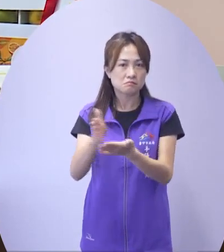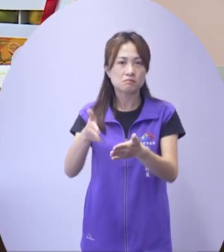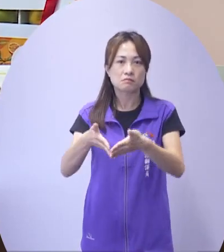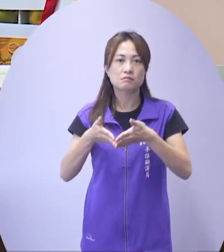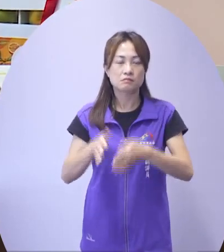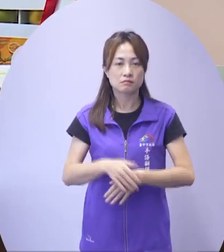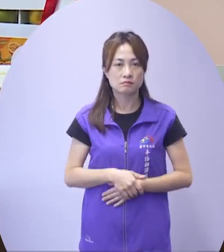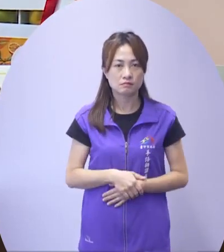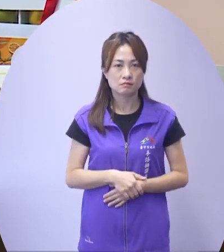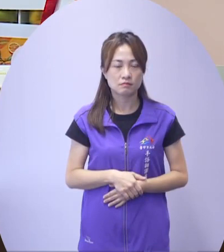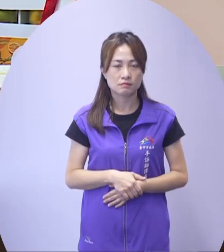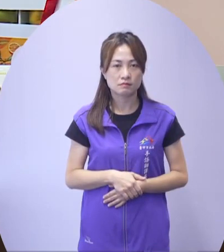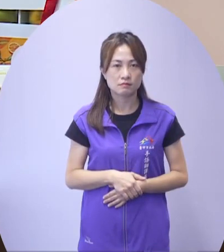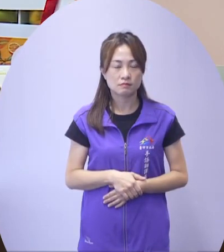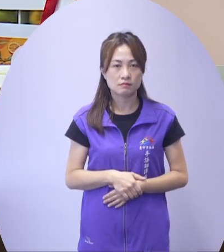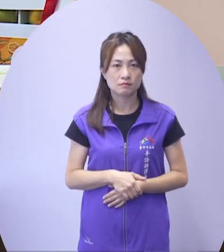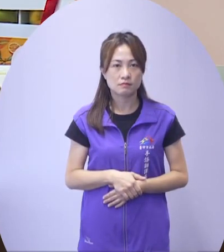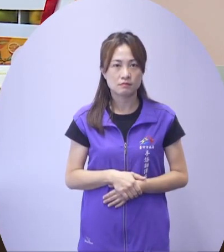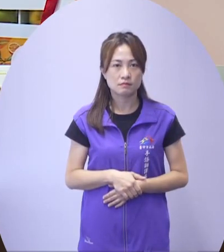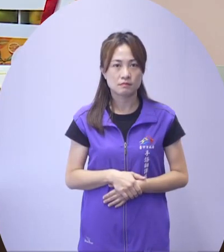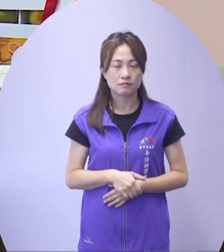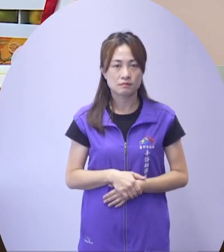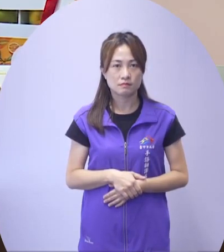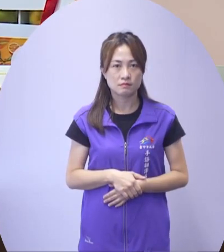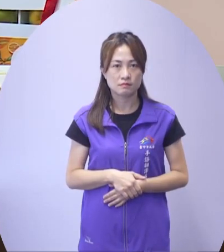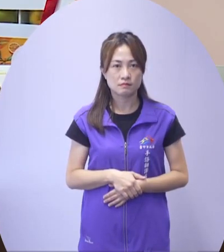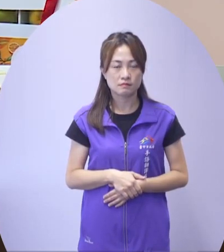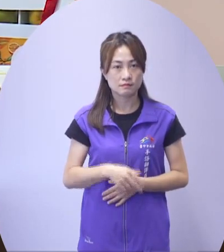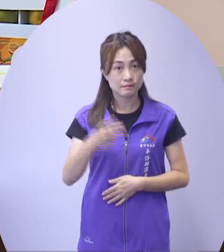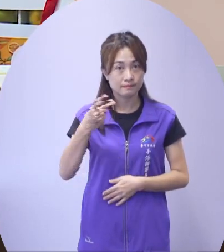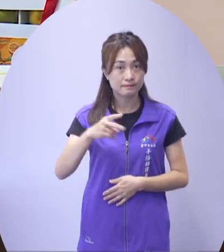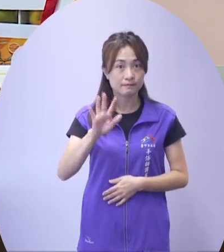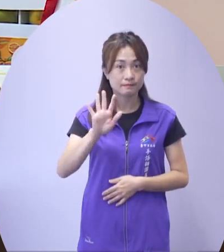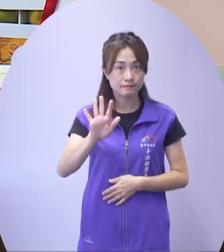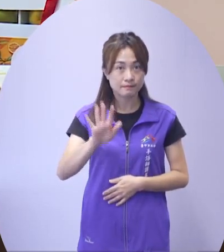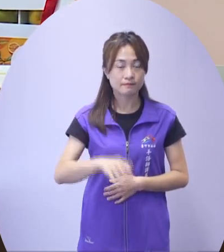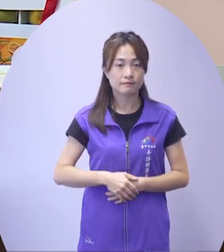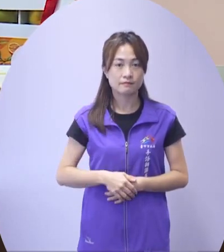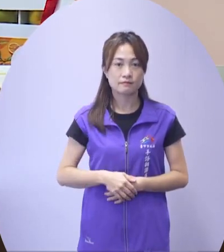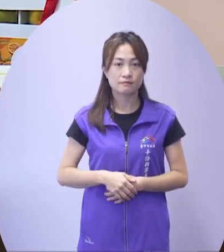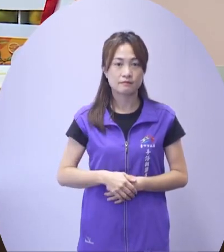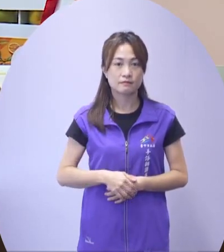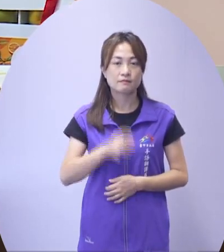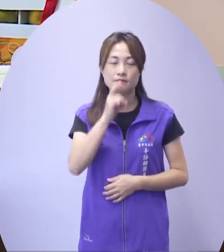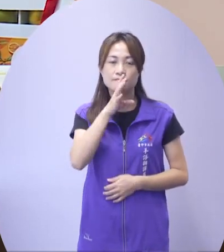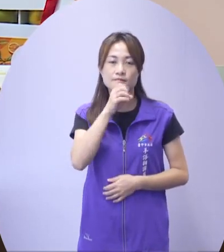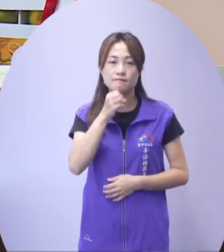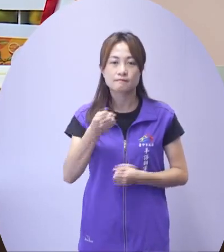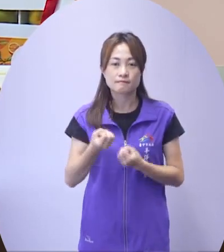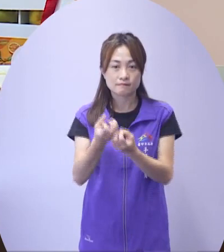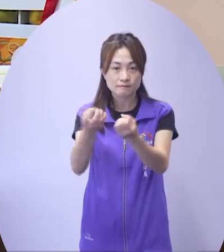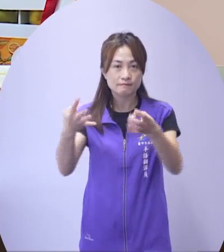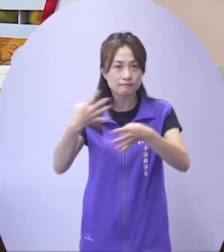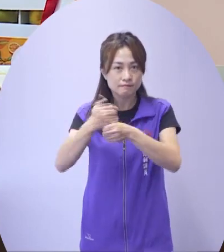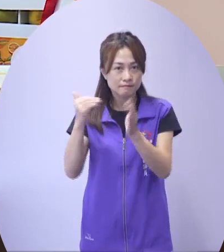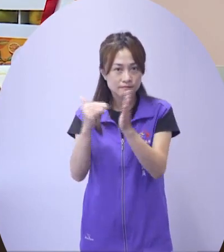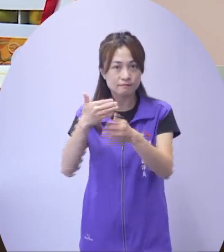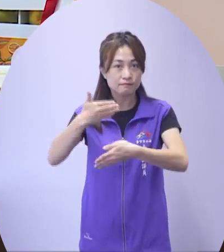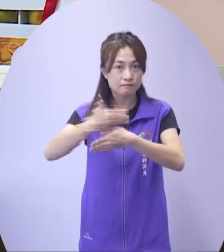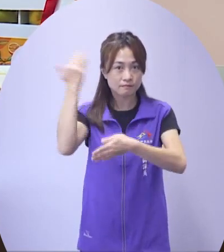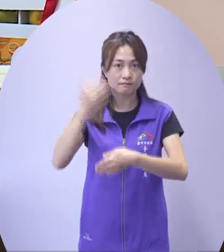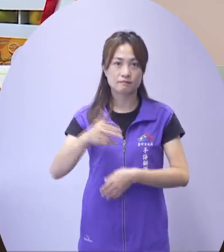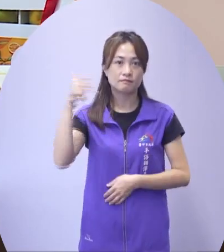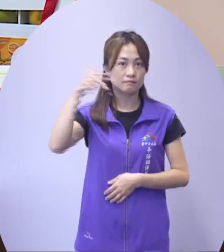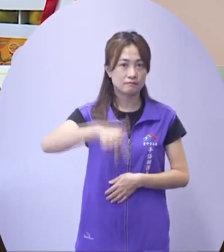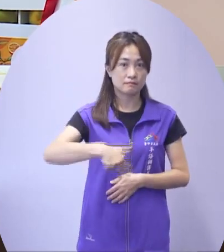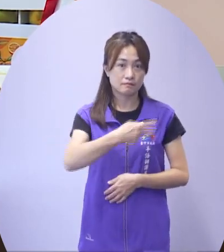要举行要进行。包括我们的这个花海马上要开幕，然后我们下个礼拜